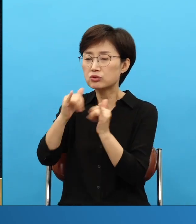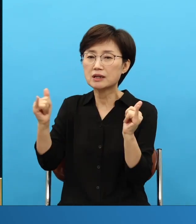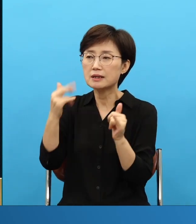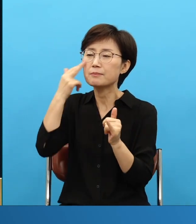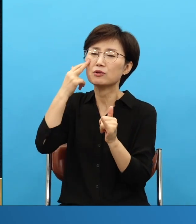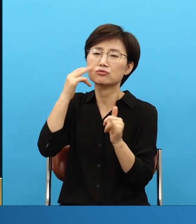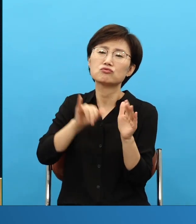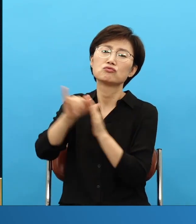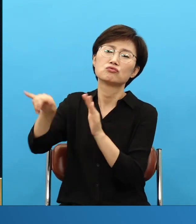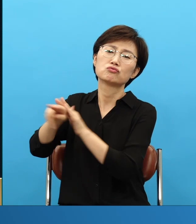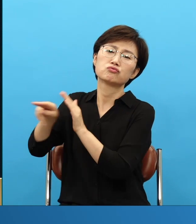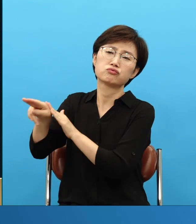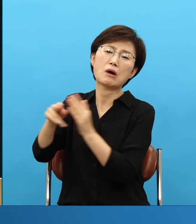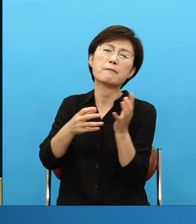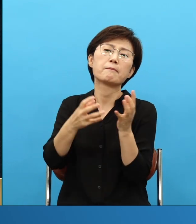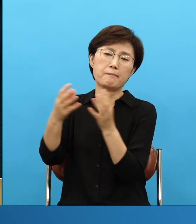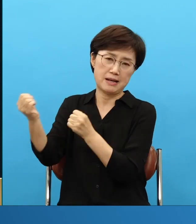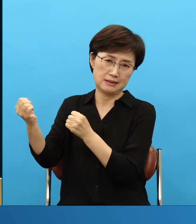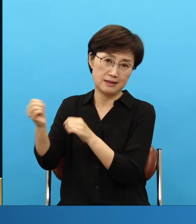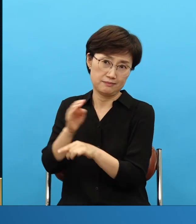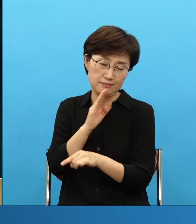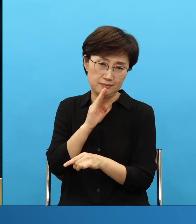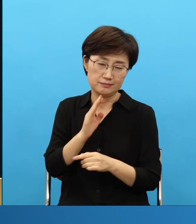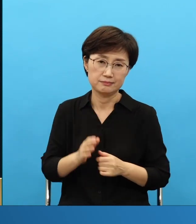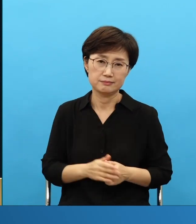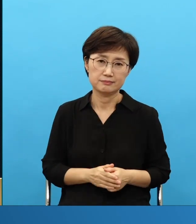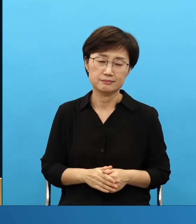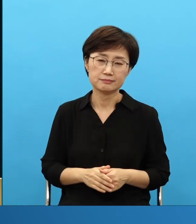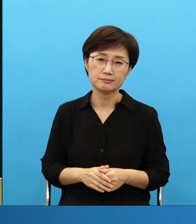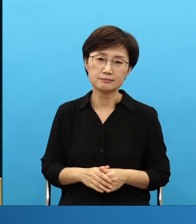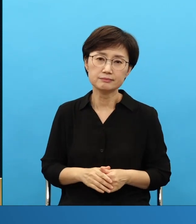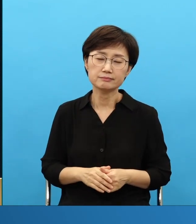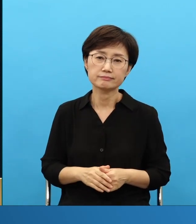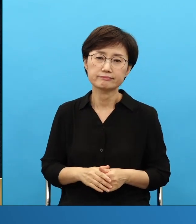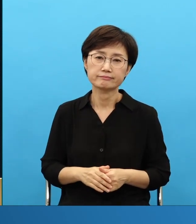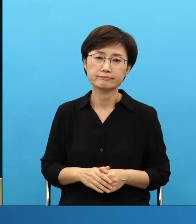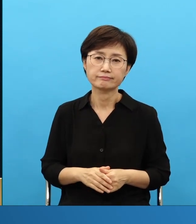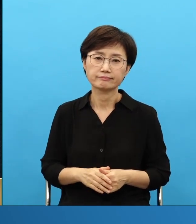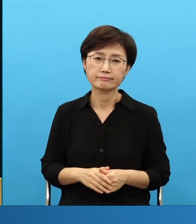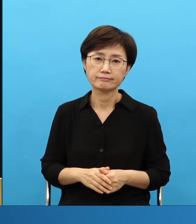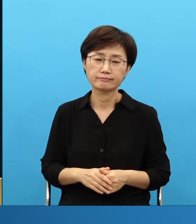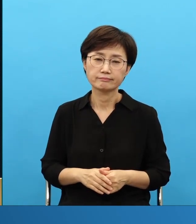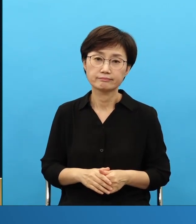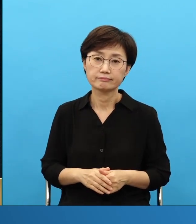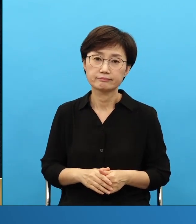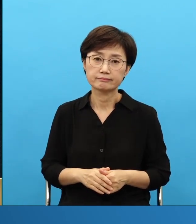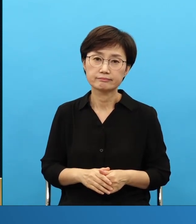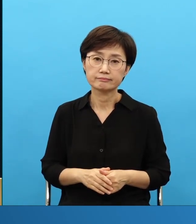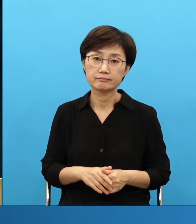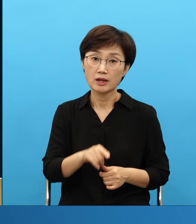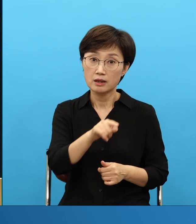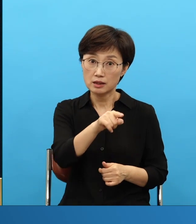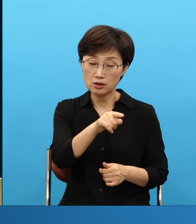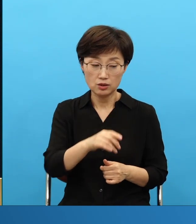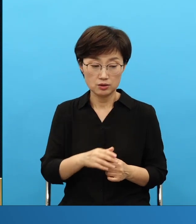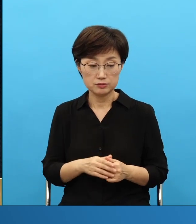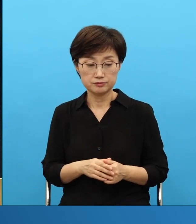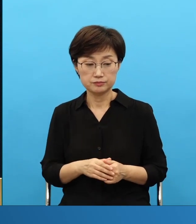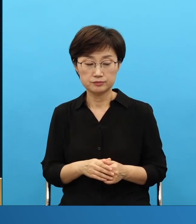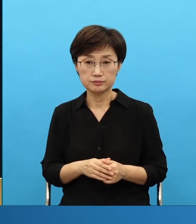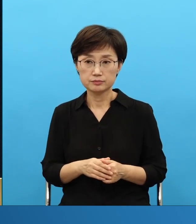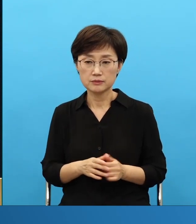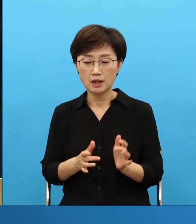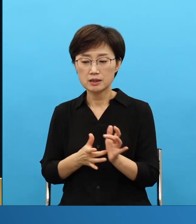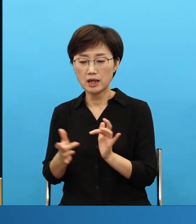people fled and immigrated to the United States during that time. One of them was Albert Einstein. 이거는 예수님께서는